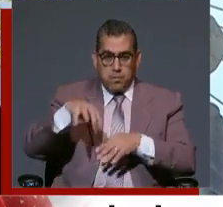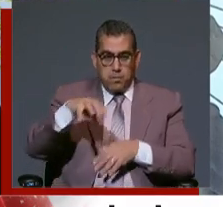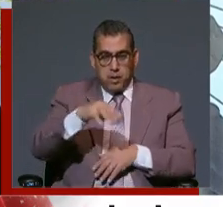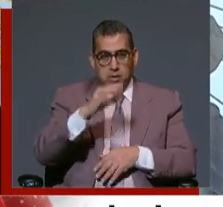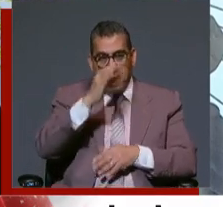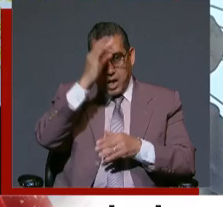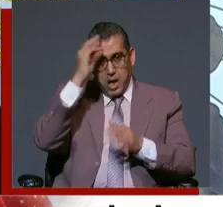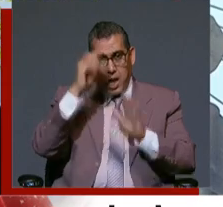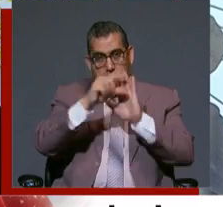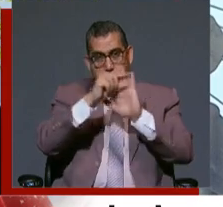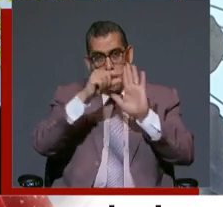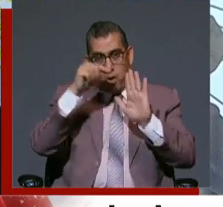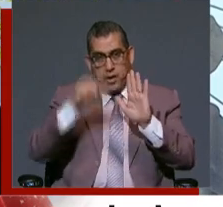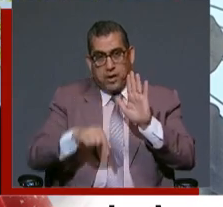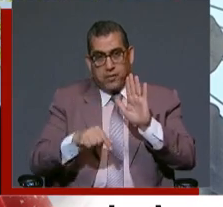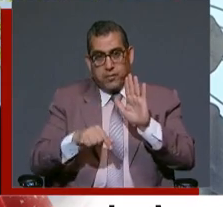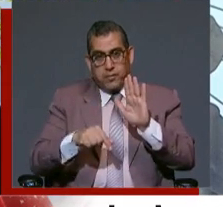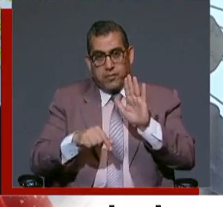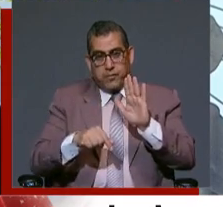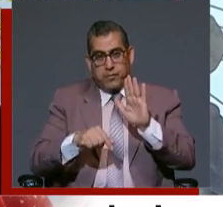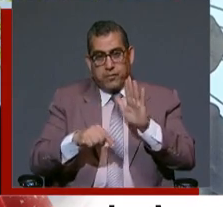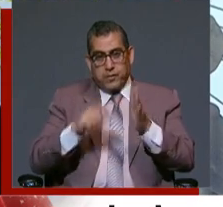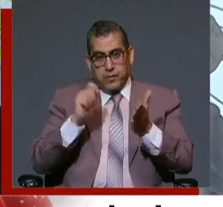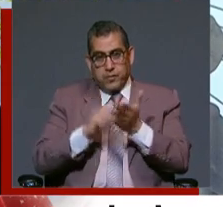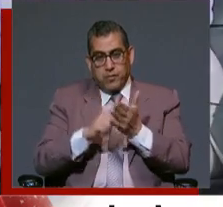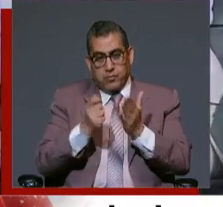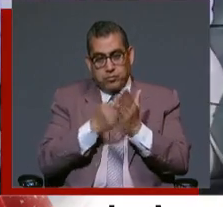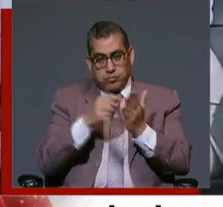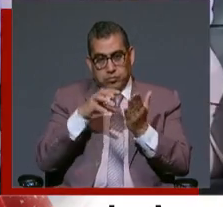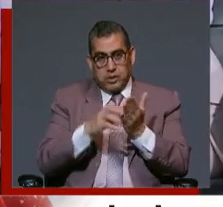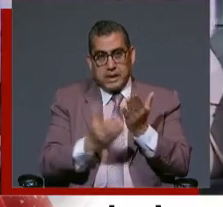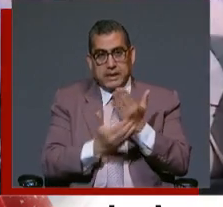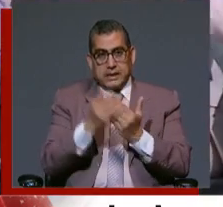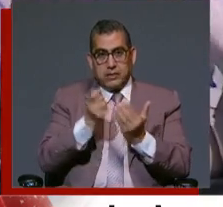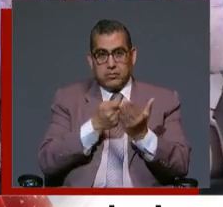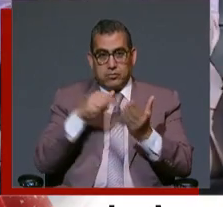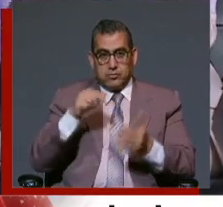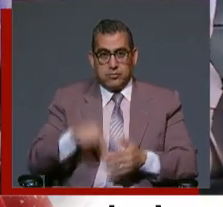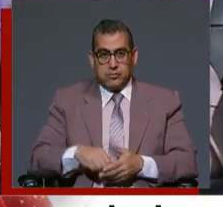عنواناً لرواية جديدة.